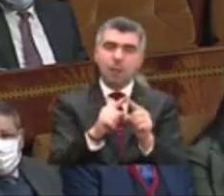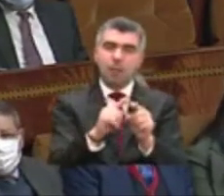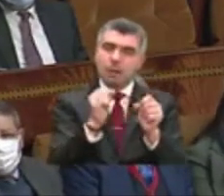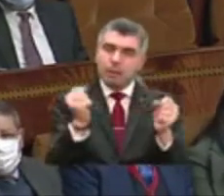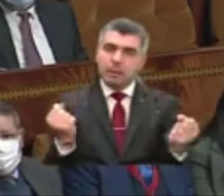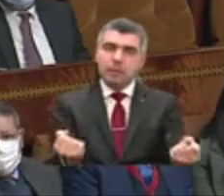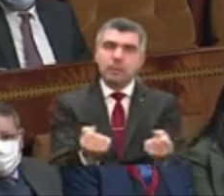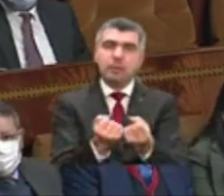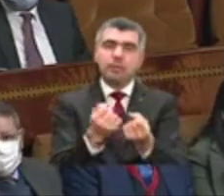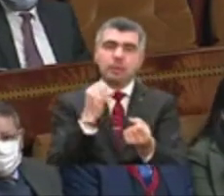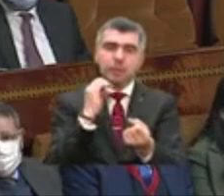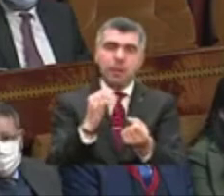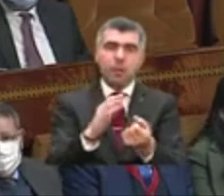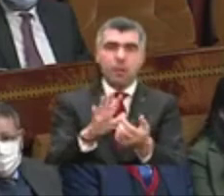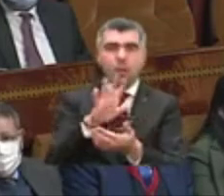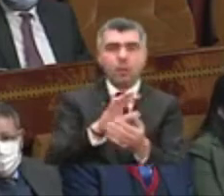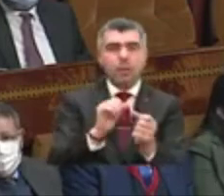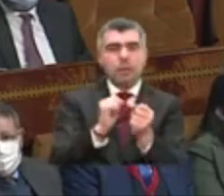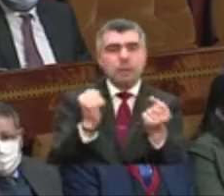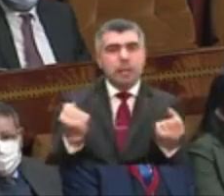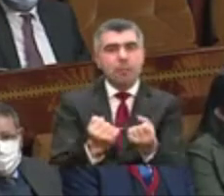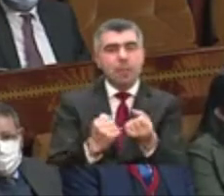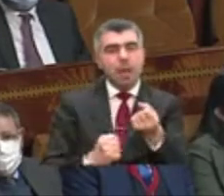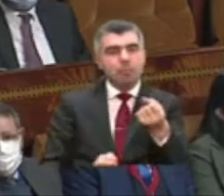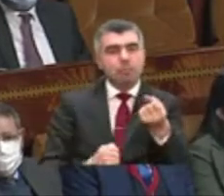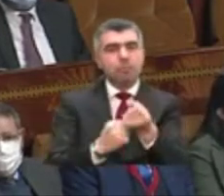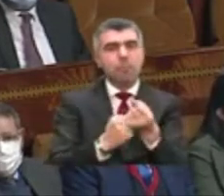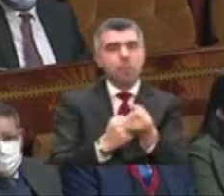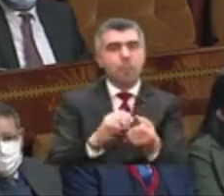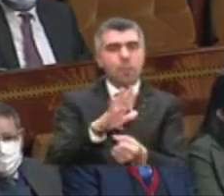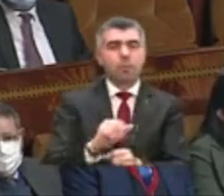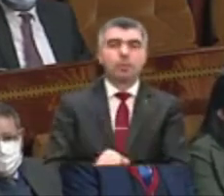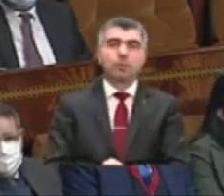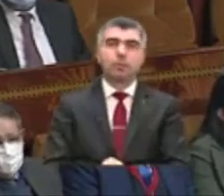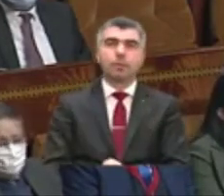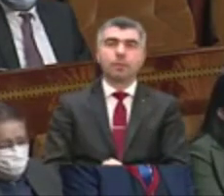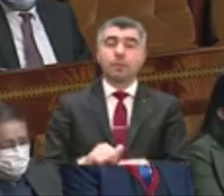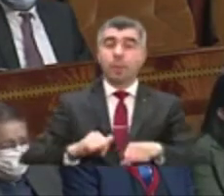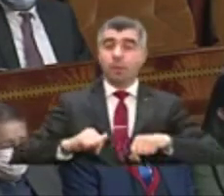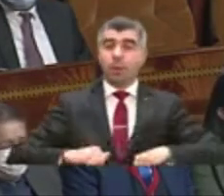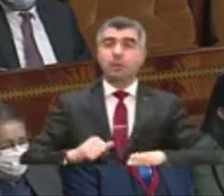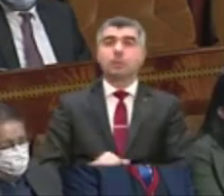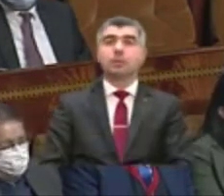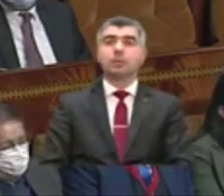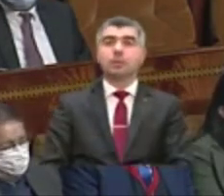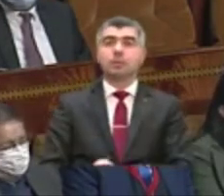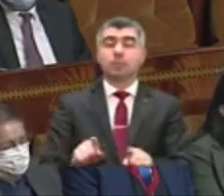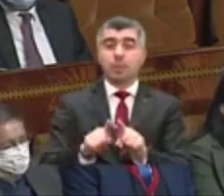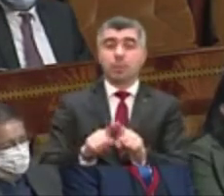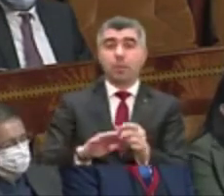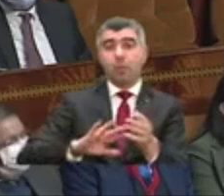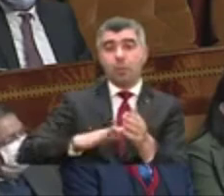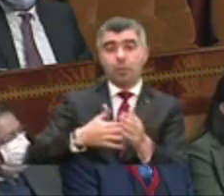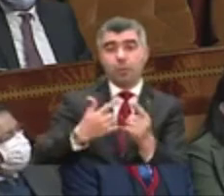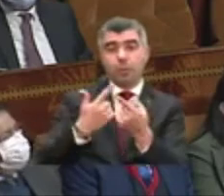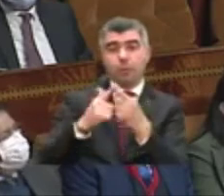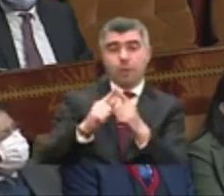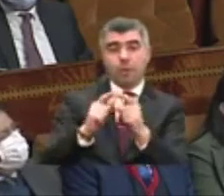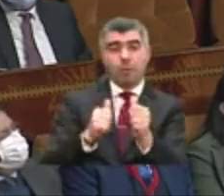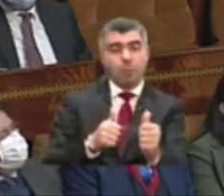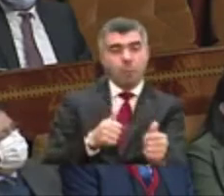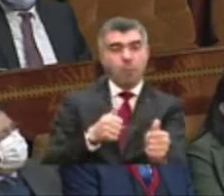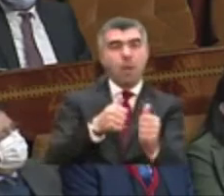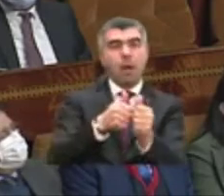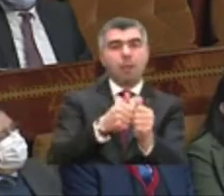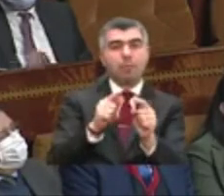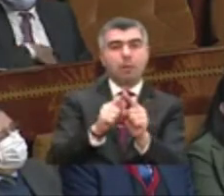الاقتصادي وتحقيق التنمية المندمجة والمستدامة. سيد الوزير، إن حرصكم الشديد على تتبع ومواكبة الأوراش